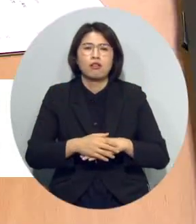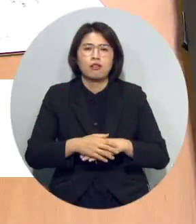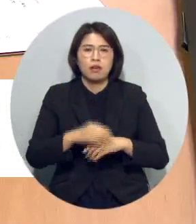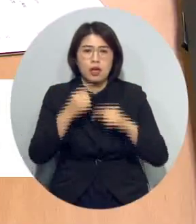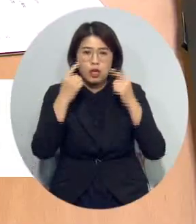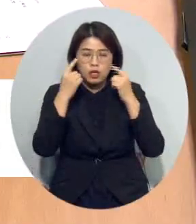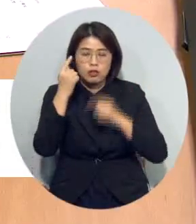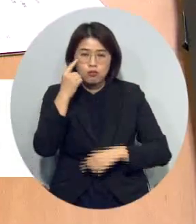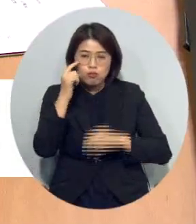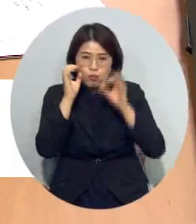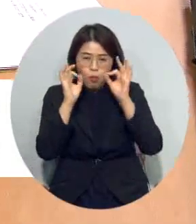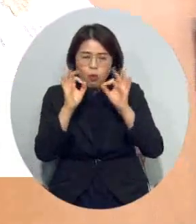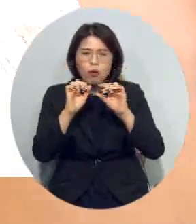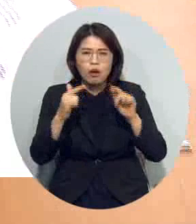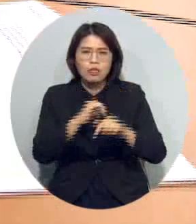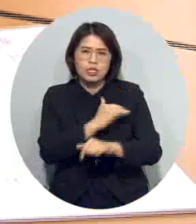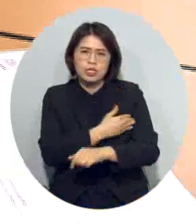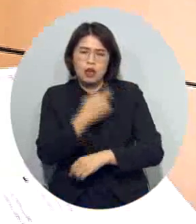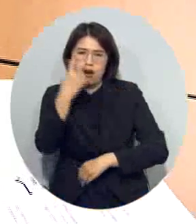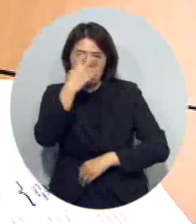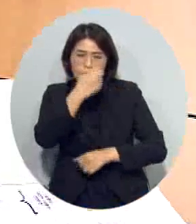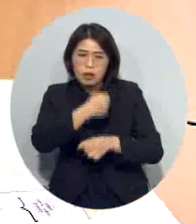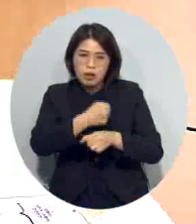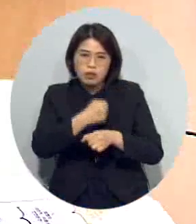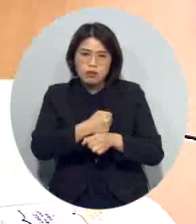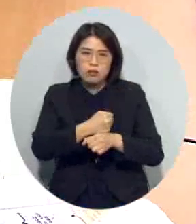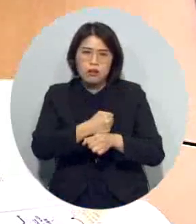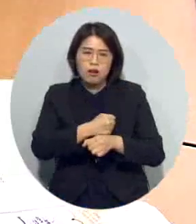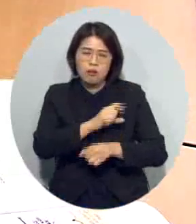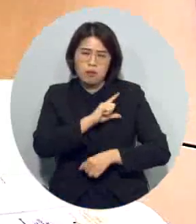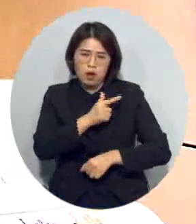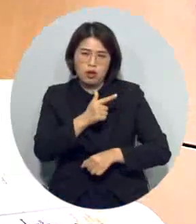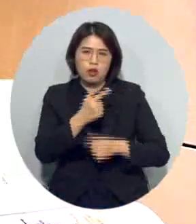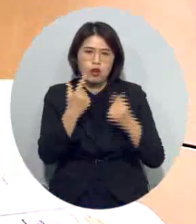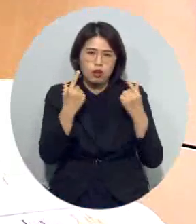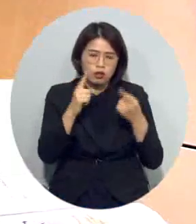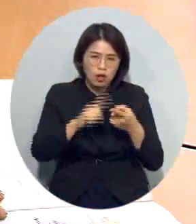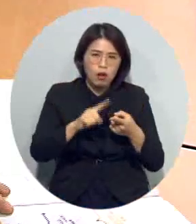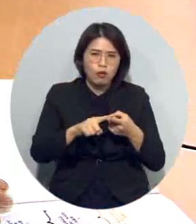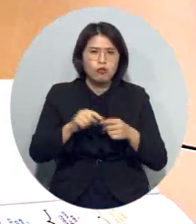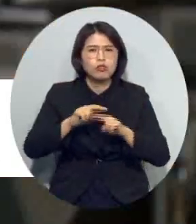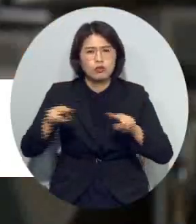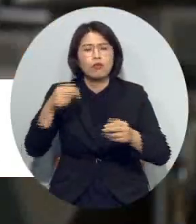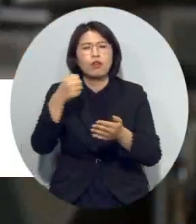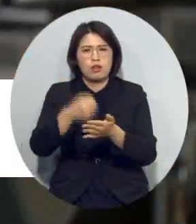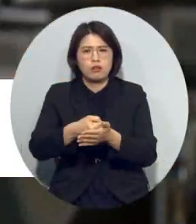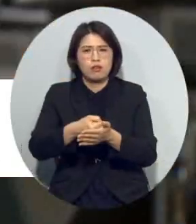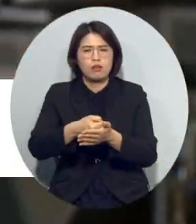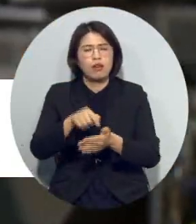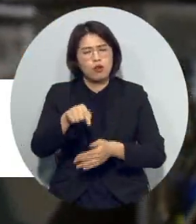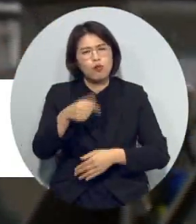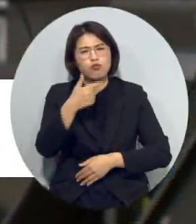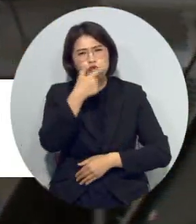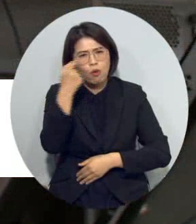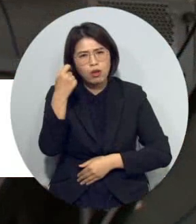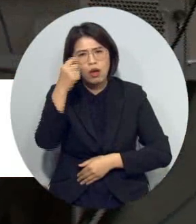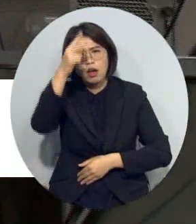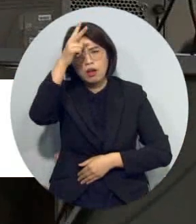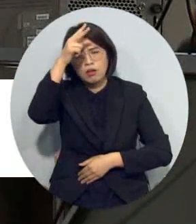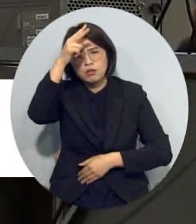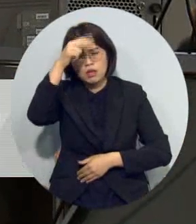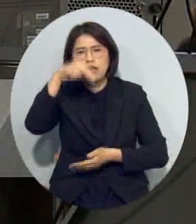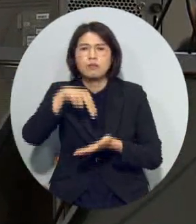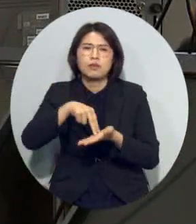반응 속도 등을 측정하는 적성 검사를 통해 면허 유지와 취소 여부를 결정하고 있는데 이 정도로는 부족하다는 게